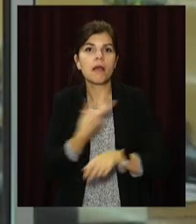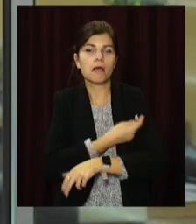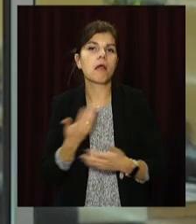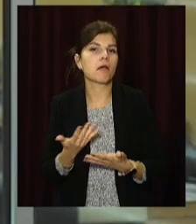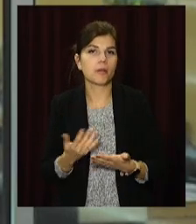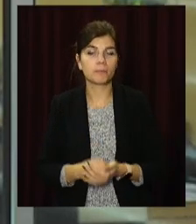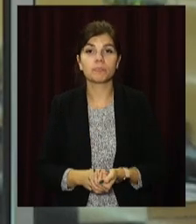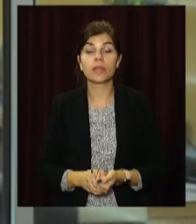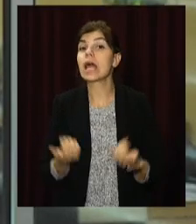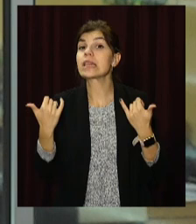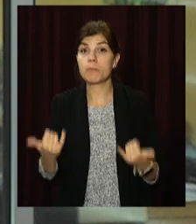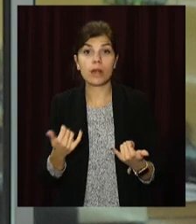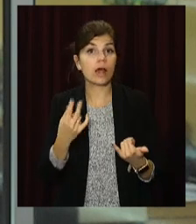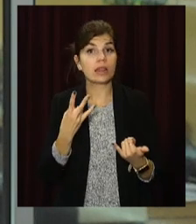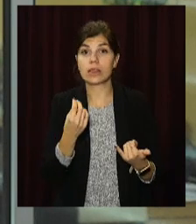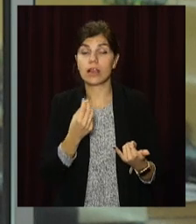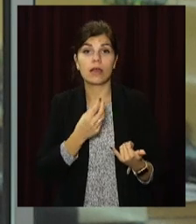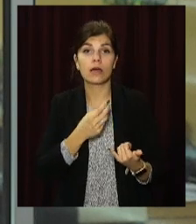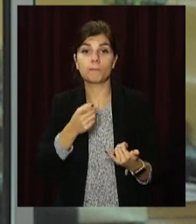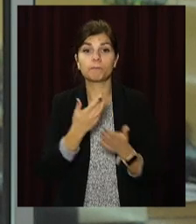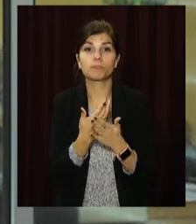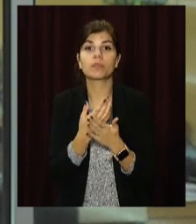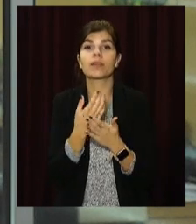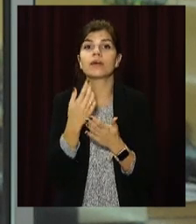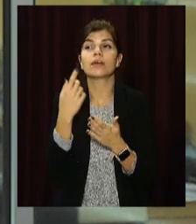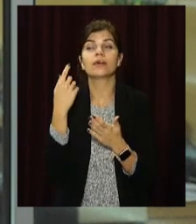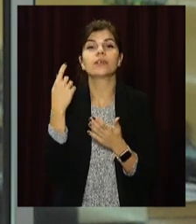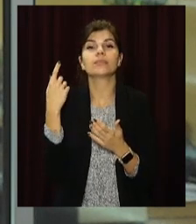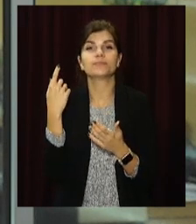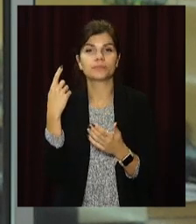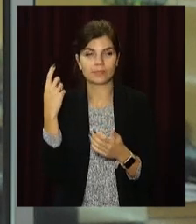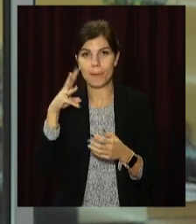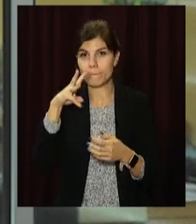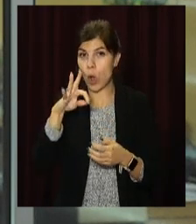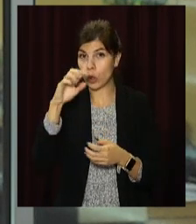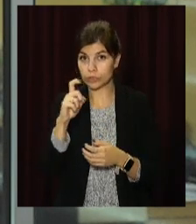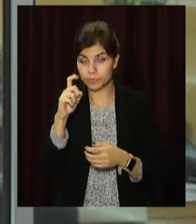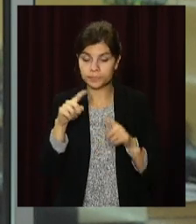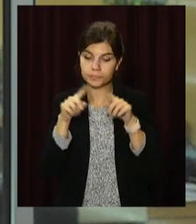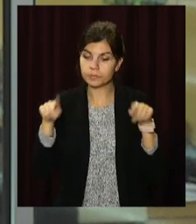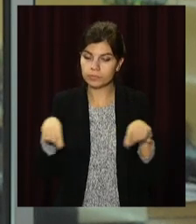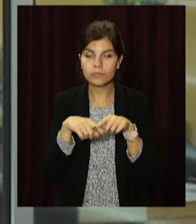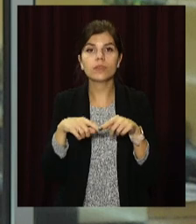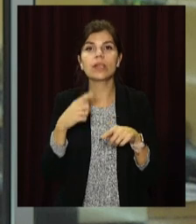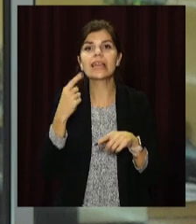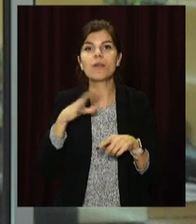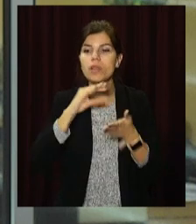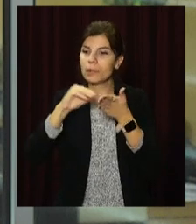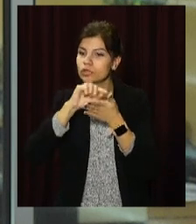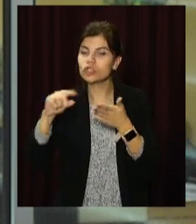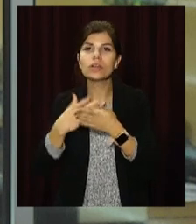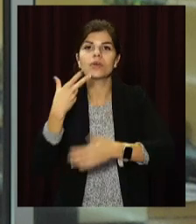Тепер не за власним бажанням. МОЗ прибрало слово «добровільна» з дорожньої карти щеплення. Абзац, де було зазначено,